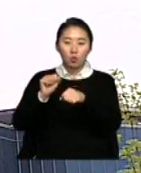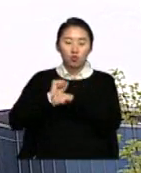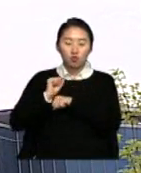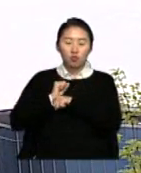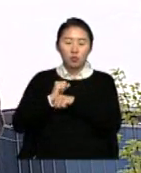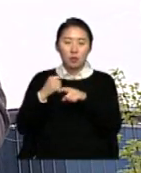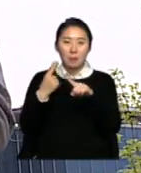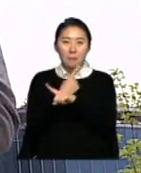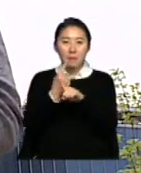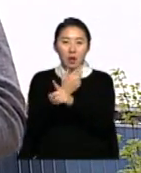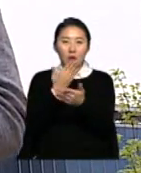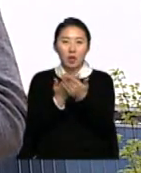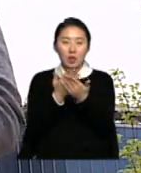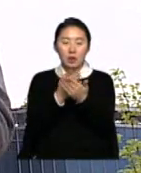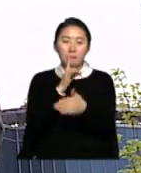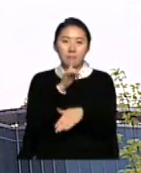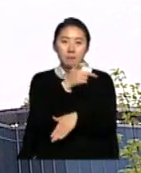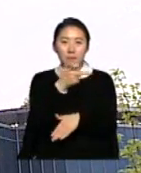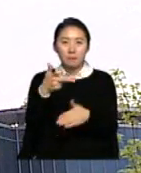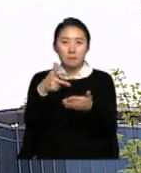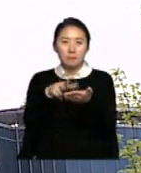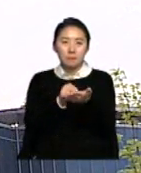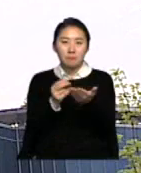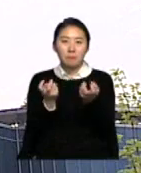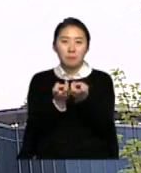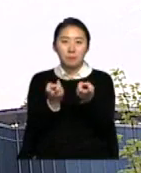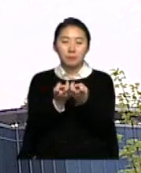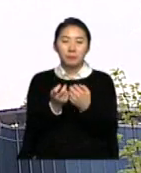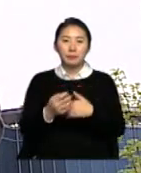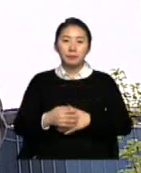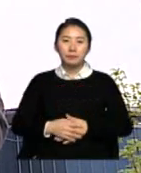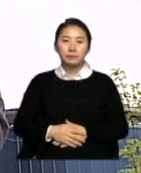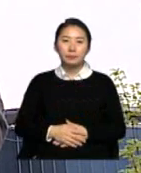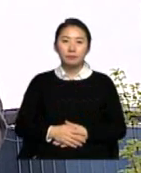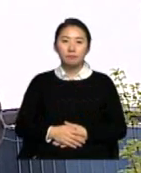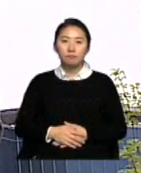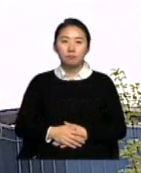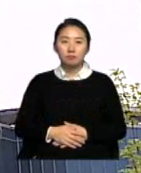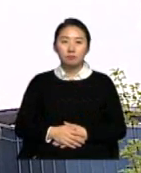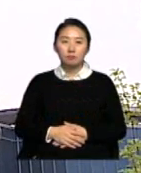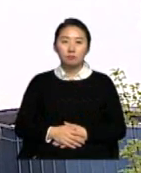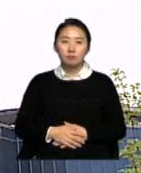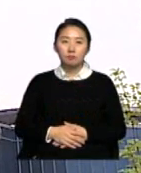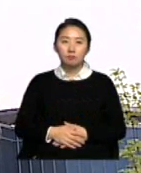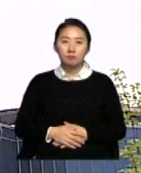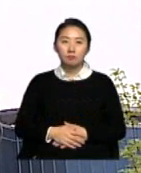항로 변경 신청을 하는 게 가장 최선의 방법입니다. 딜라이브 서울경기 케이블TV 천서연입니다.